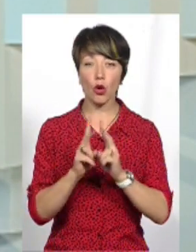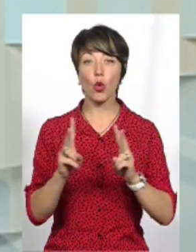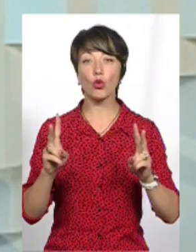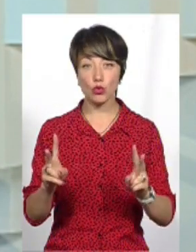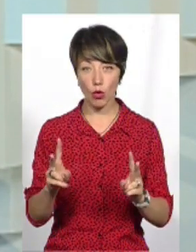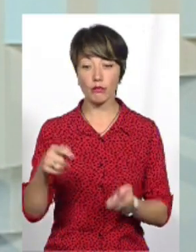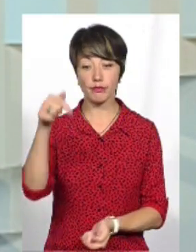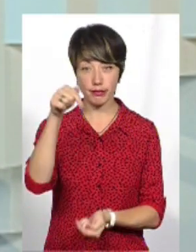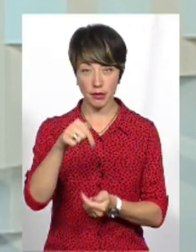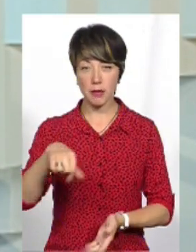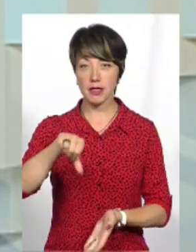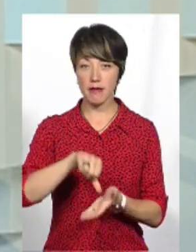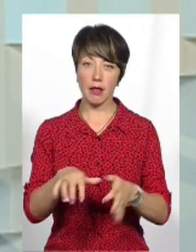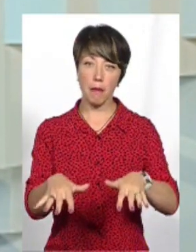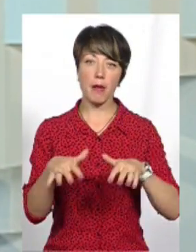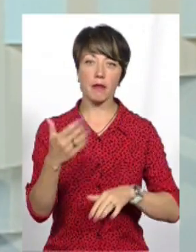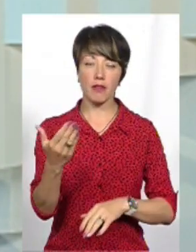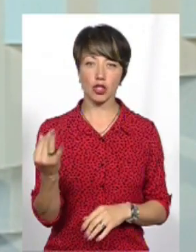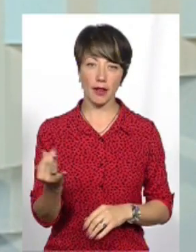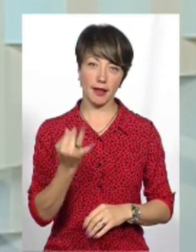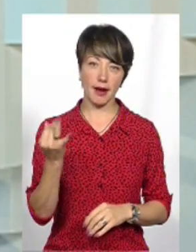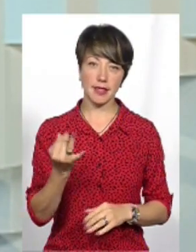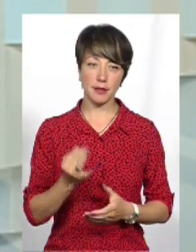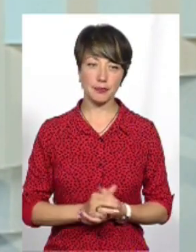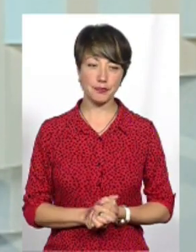гідний того, щоб представляти у парламенті ваші інтереси.